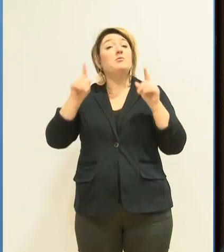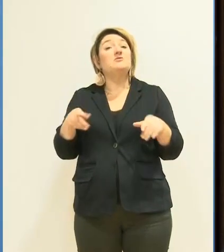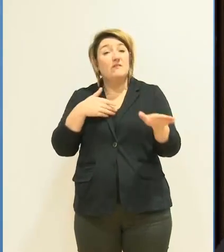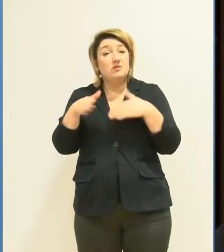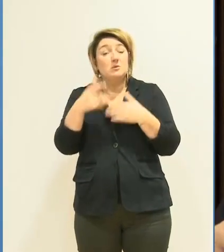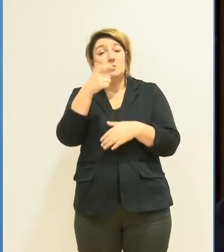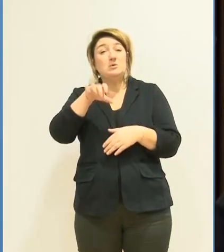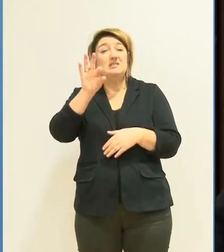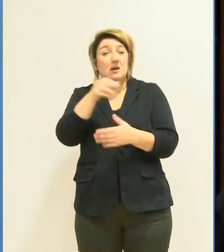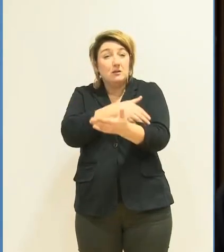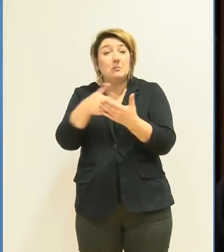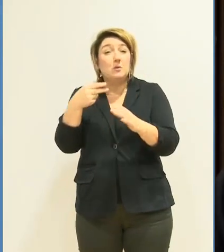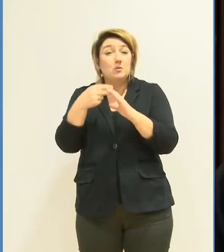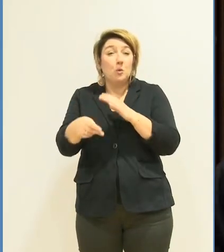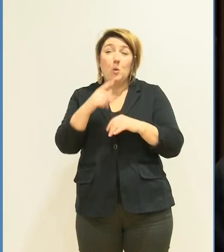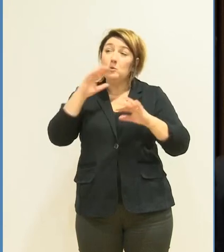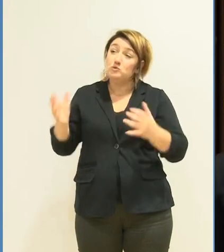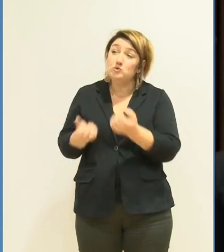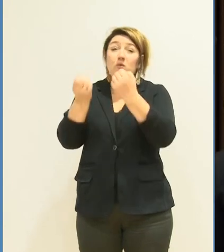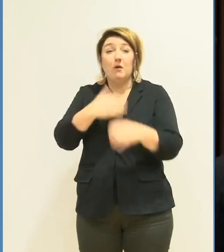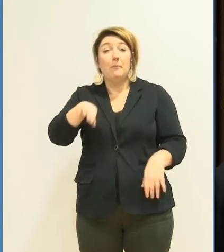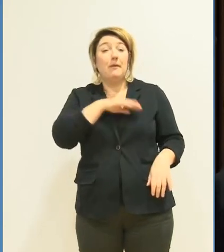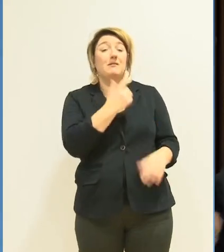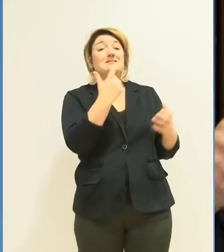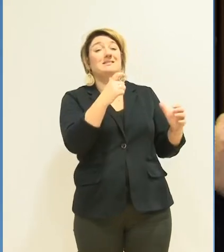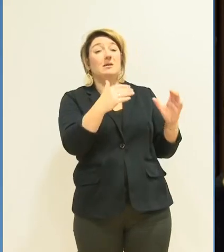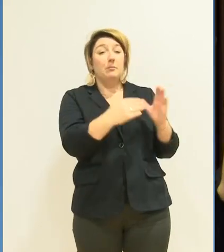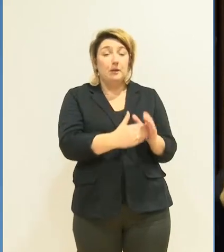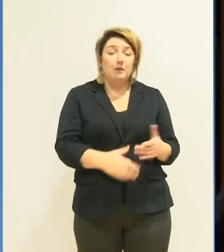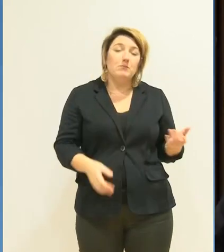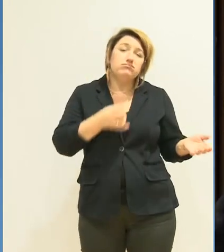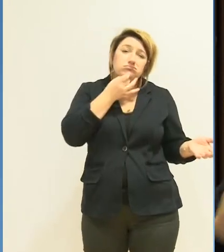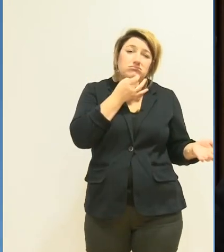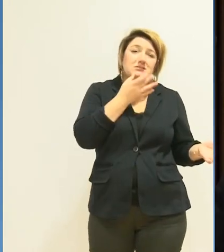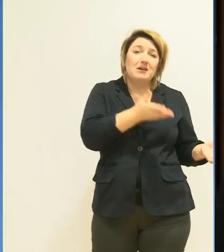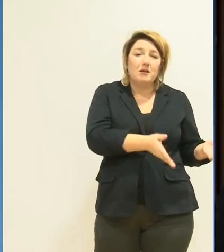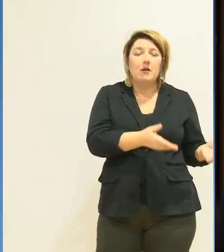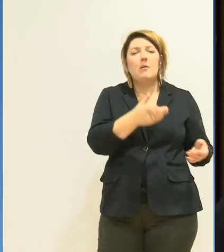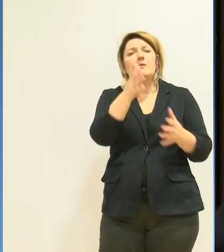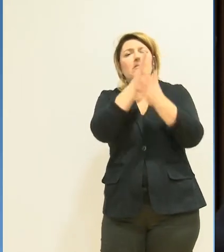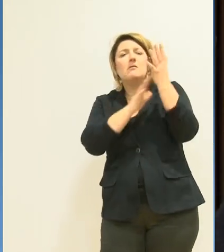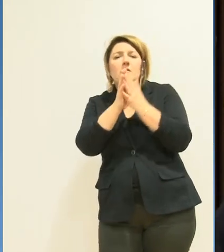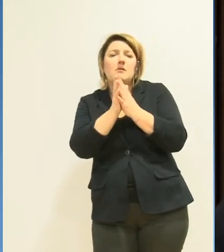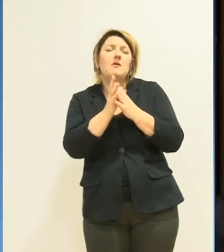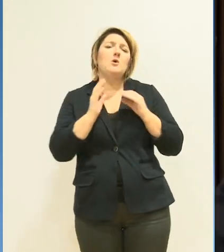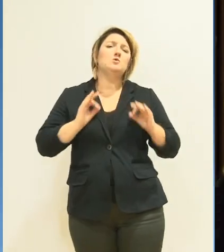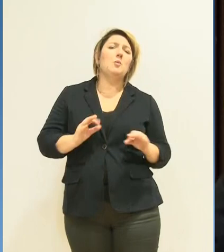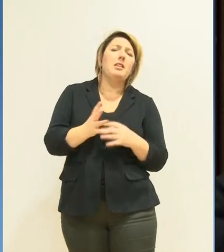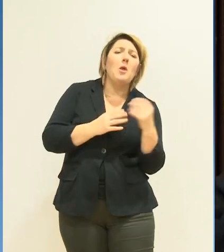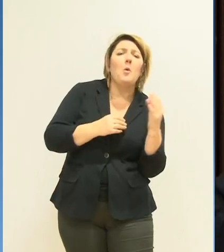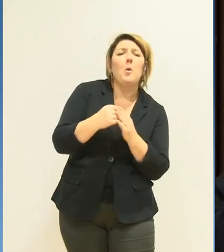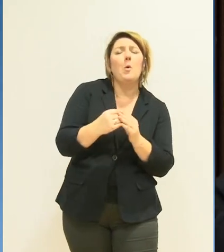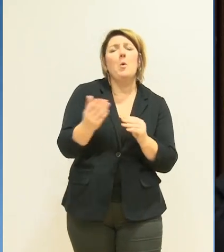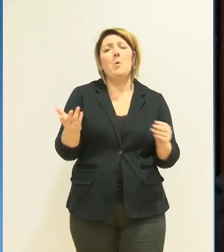250 millions d'euros alors après j'ai entendu parler de ce bris y était heureuse de frugalité triste